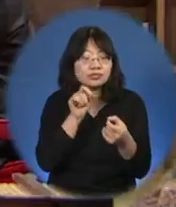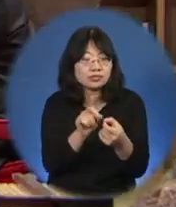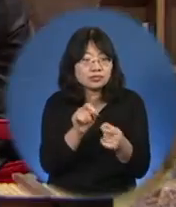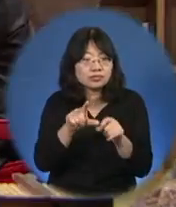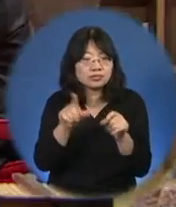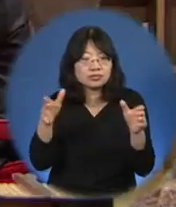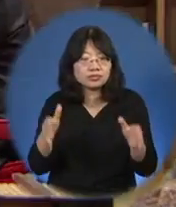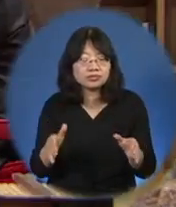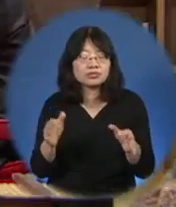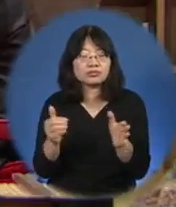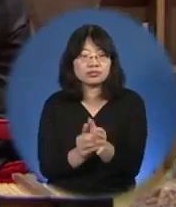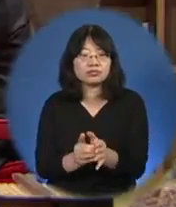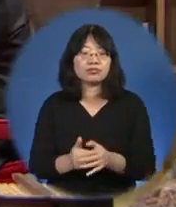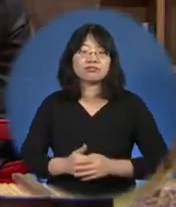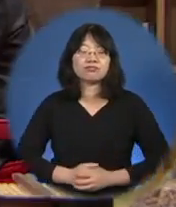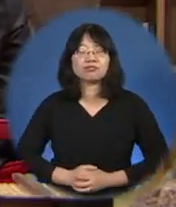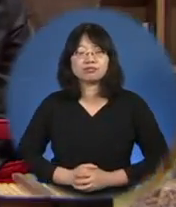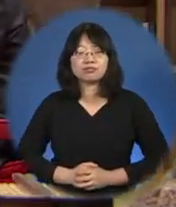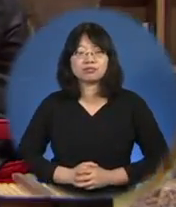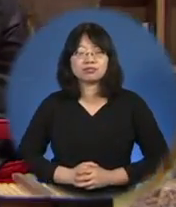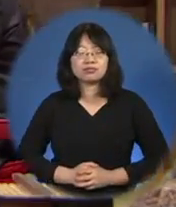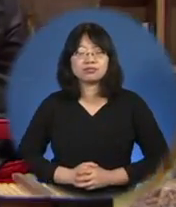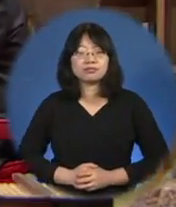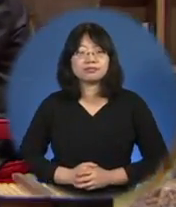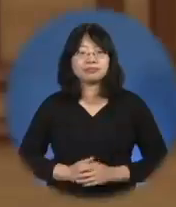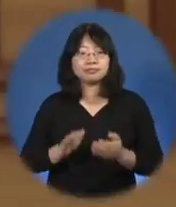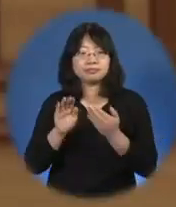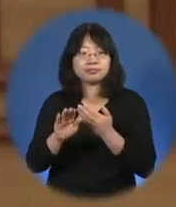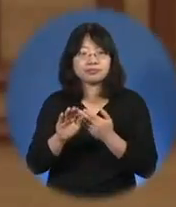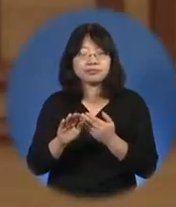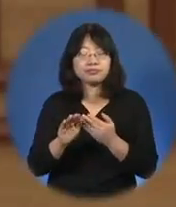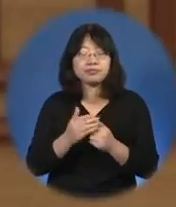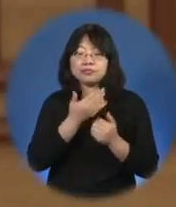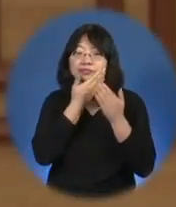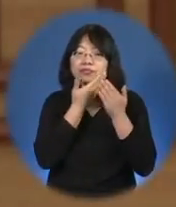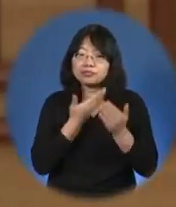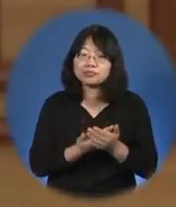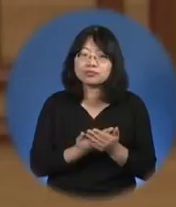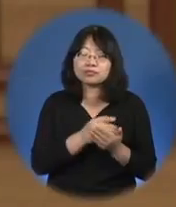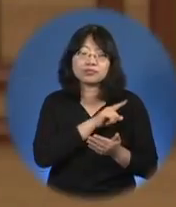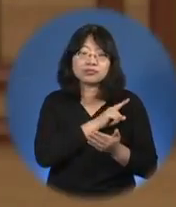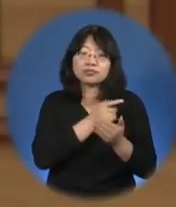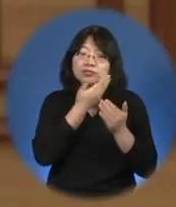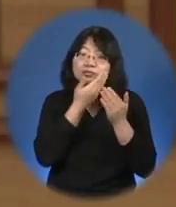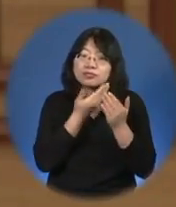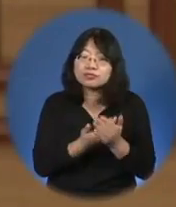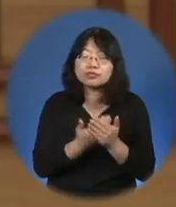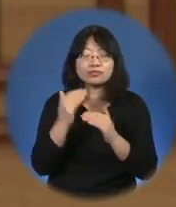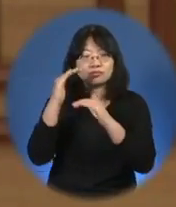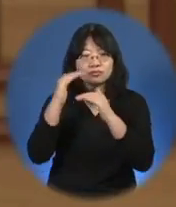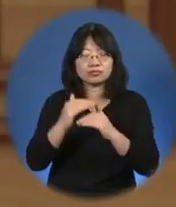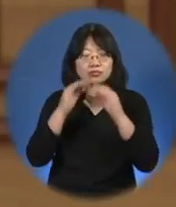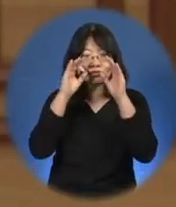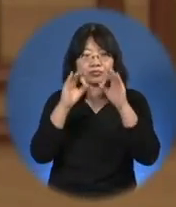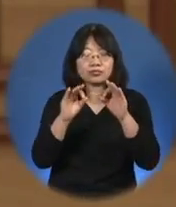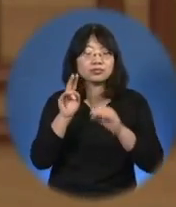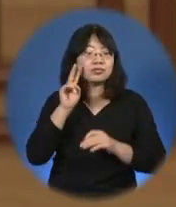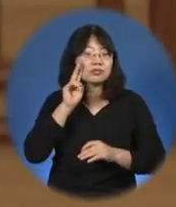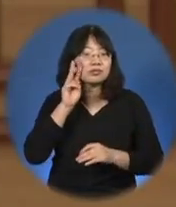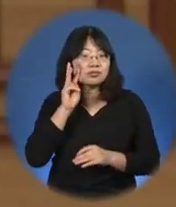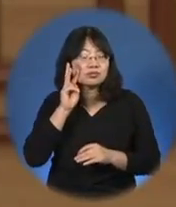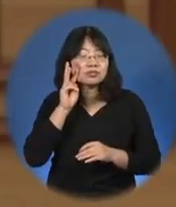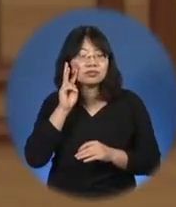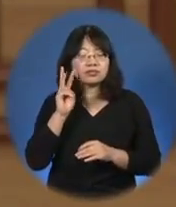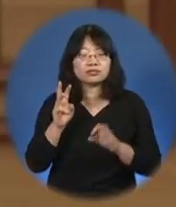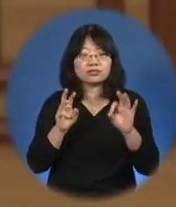기간 동안에 진행이 됐습니다. 네, 네. 그리고 이제 정작 중요한, 제일 중요한 과정은 2박